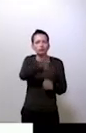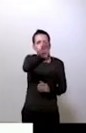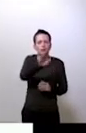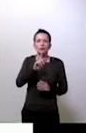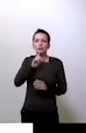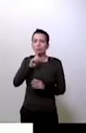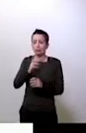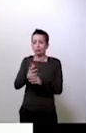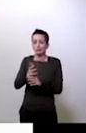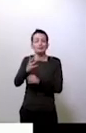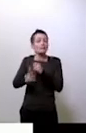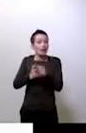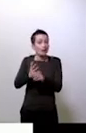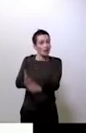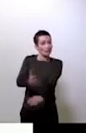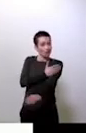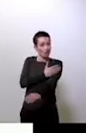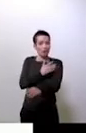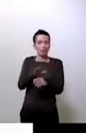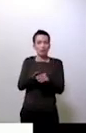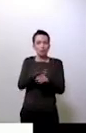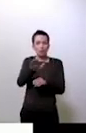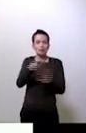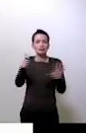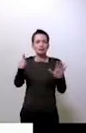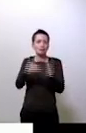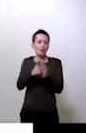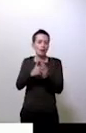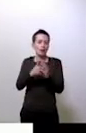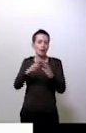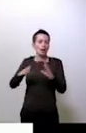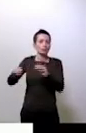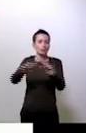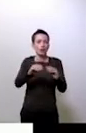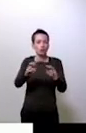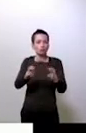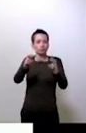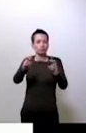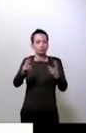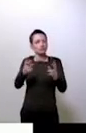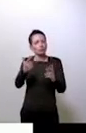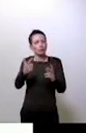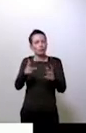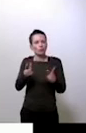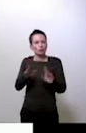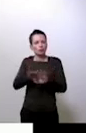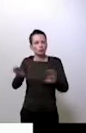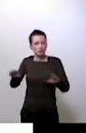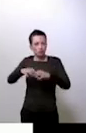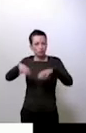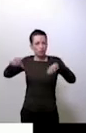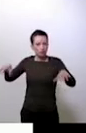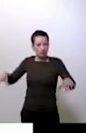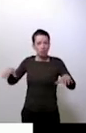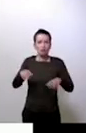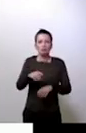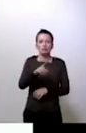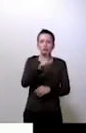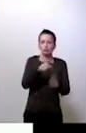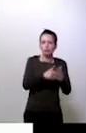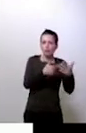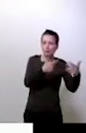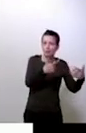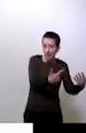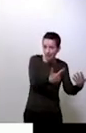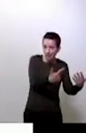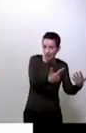qui ont précédé, on a eu seulement une augmentation de 6 000 habitants. Donc, on a vraiment ces deux périodes distinctes. À partir de 2007, plus